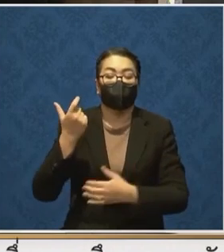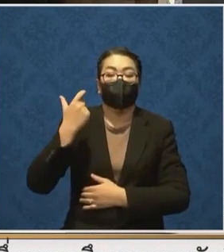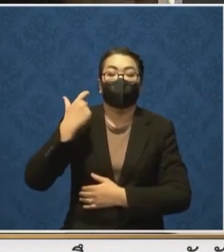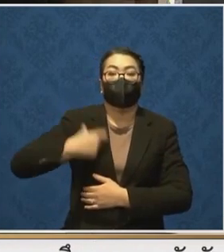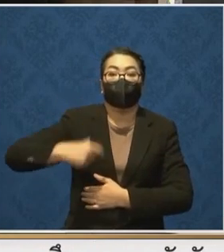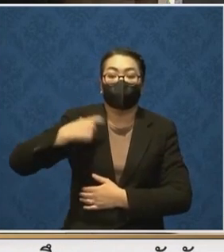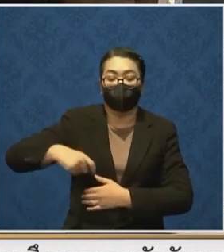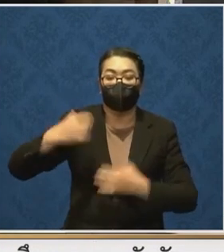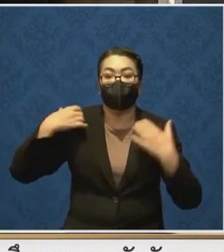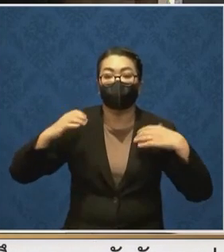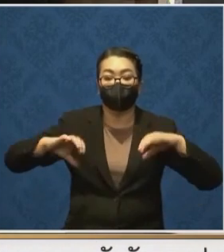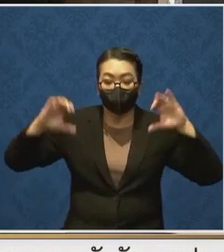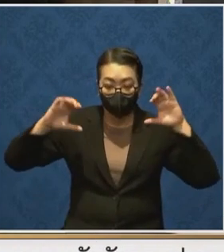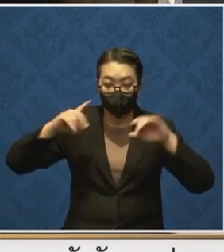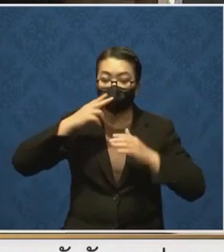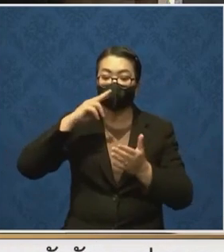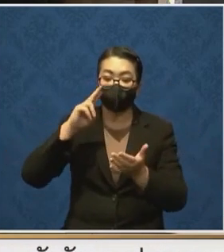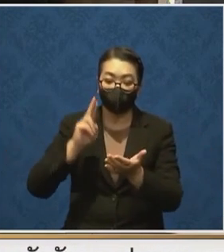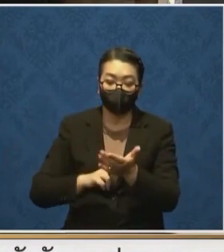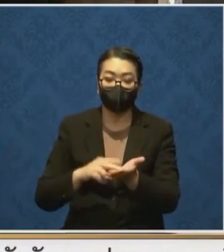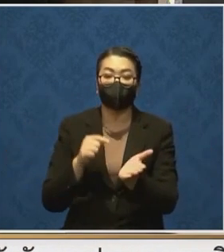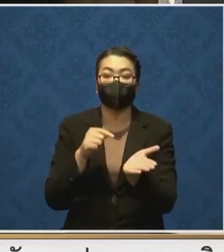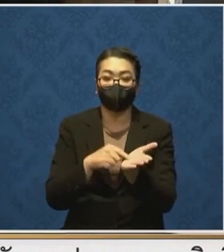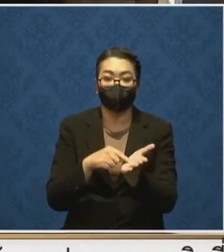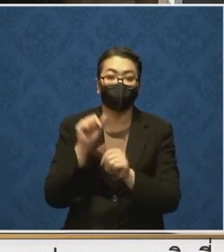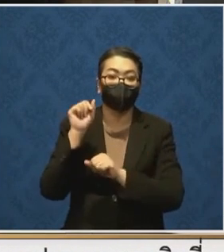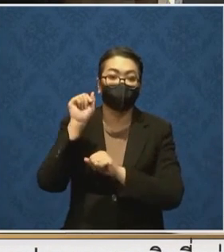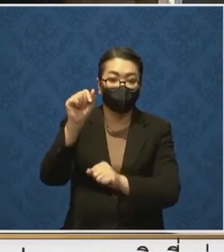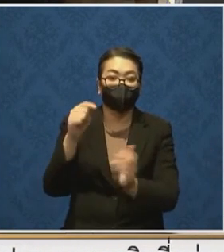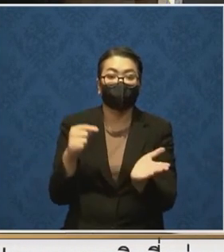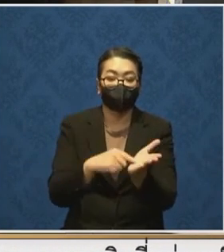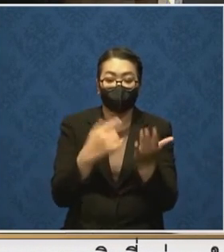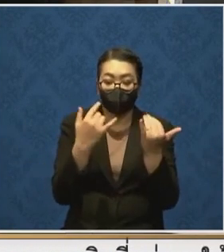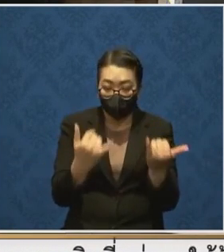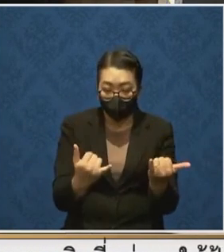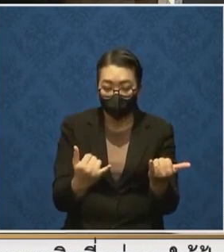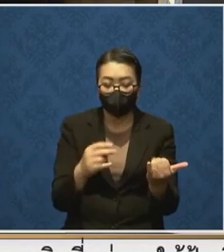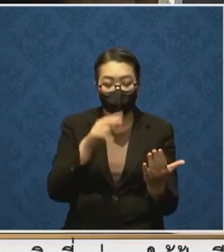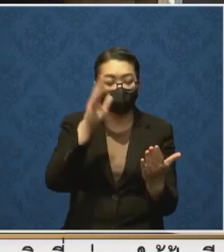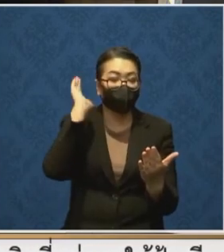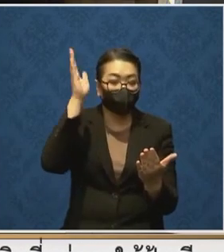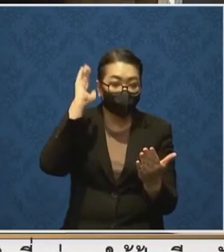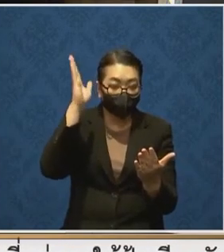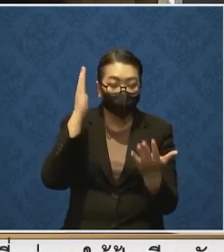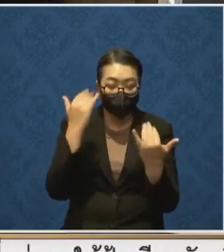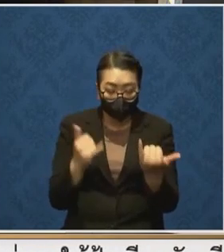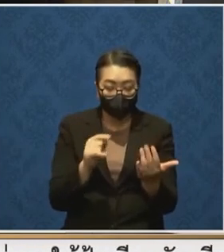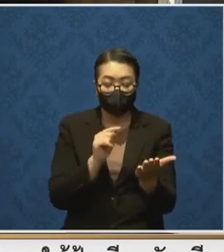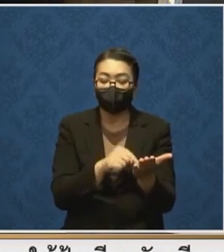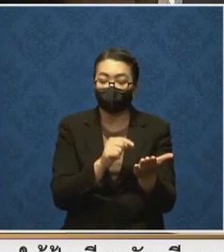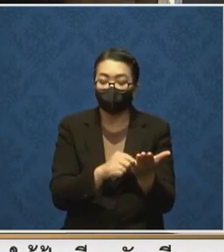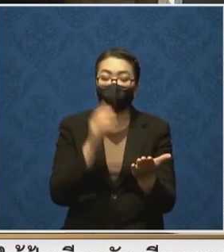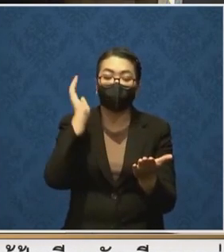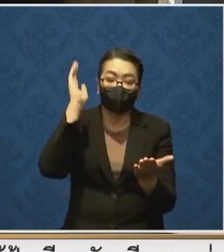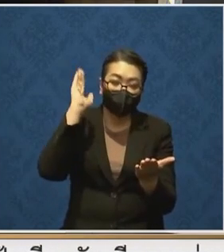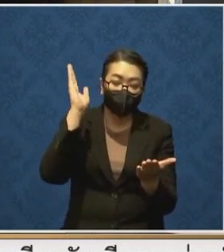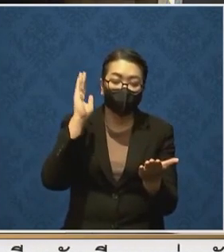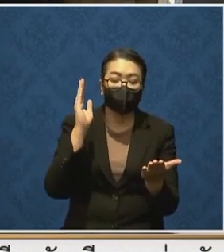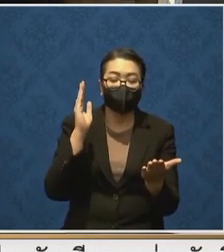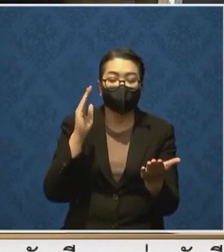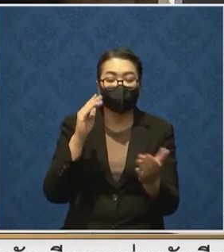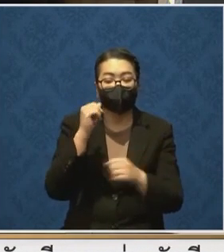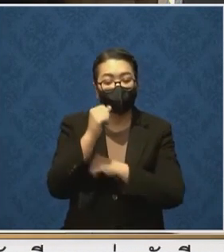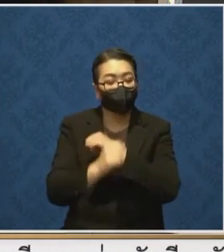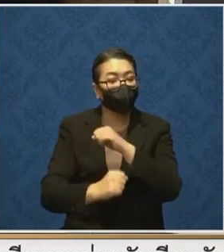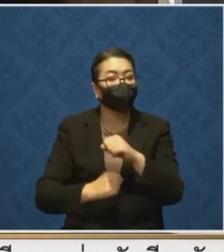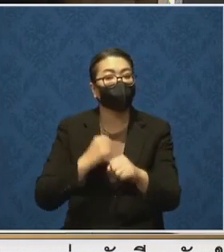สุมีหนังสืนนี้ออกไปในเดอนมัราคม 2561จนถึวนนี้ททชันยืนอภิปลายไม่ไว้วังใจผลเประยตจณ์โชาผ่านไดกวา